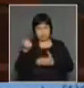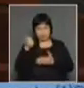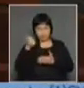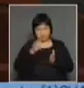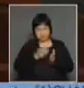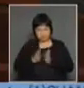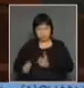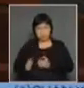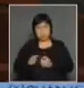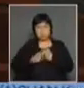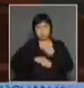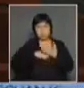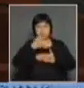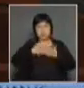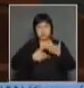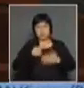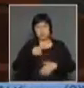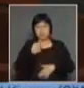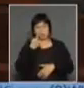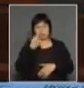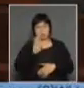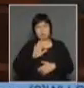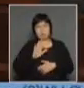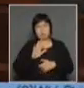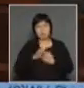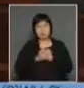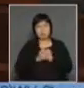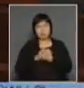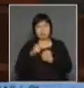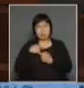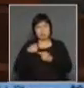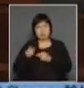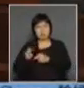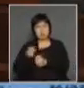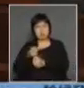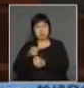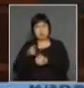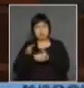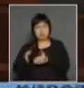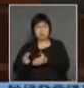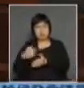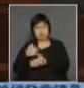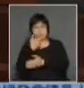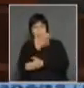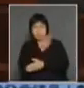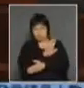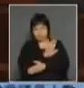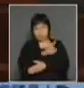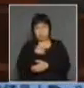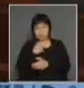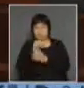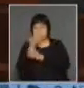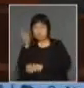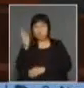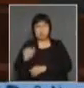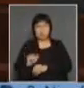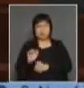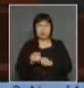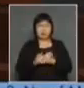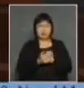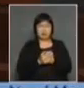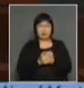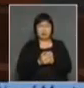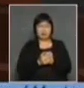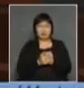呢，我不是那個受害者，我不可以投訴，但可以提出呢是私隱專